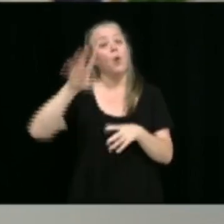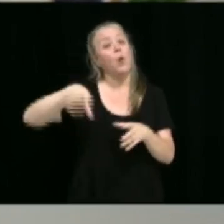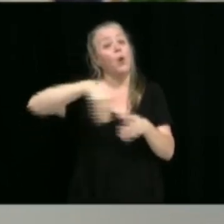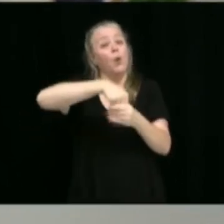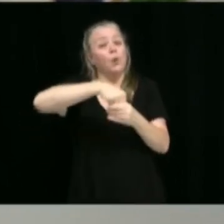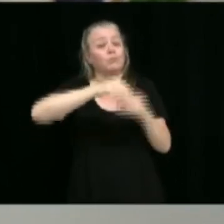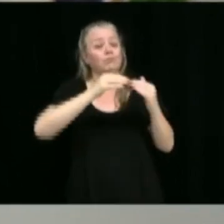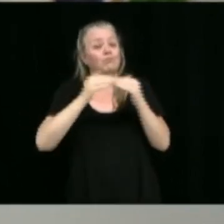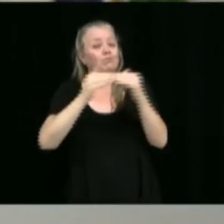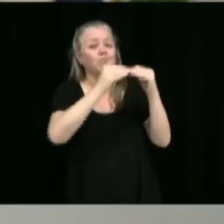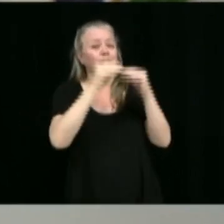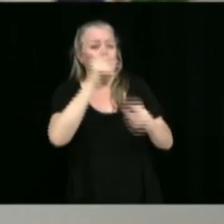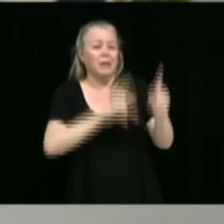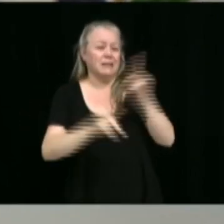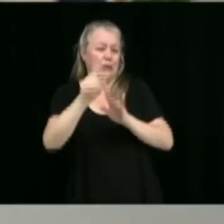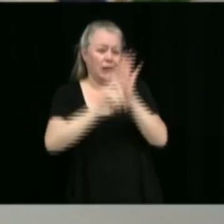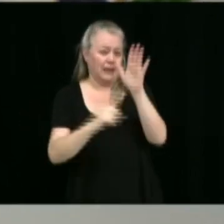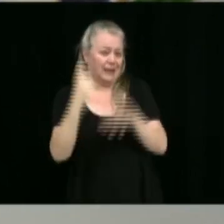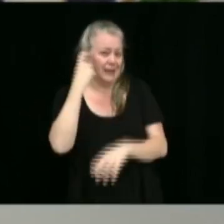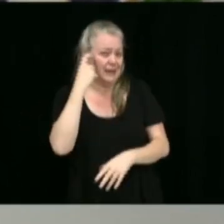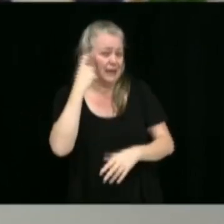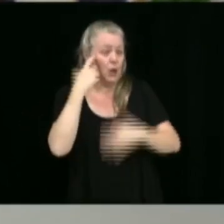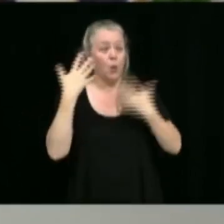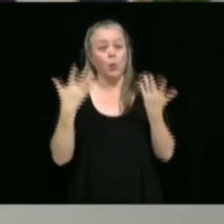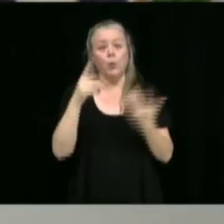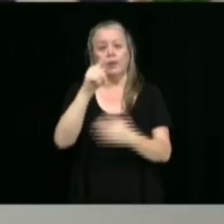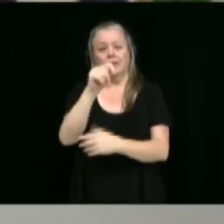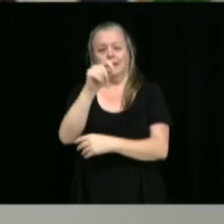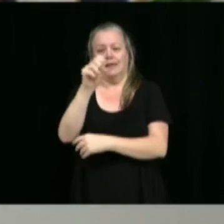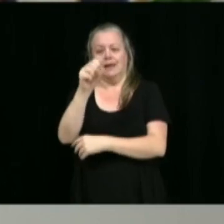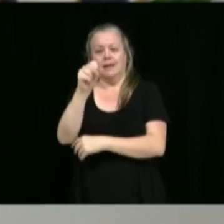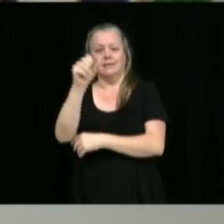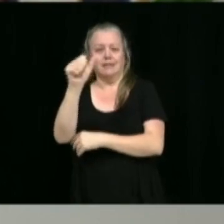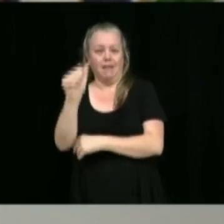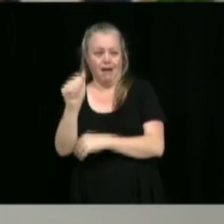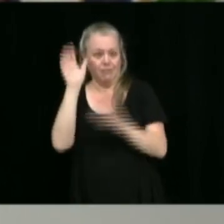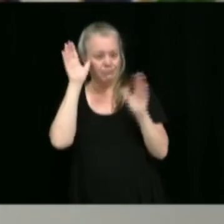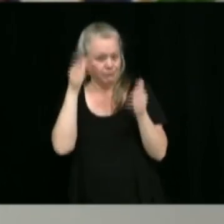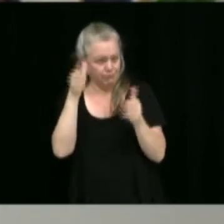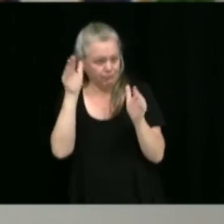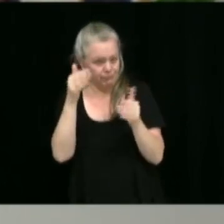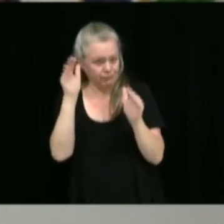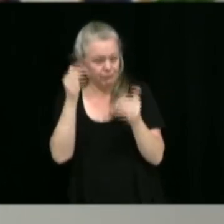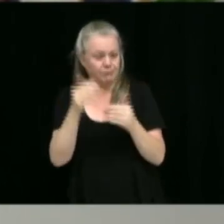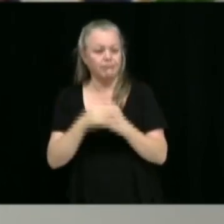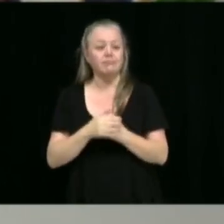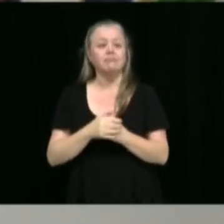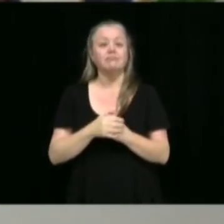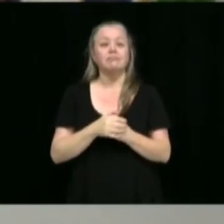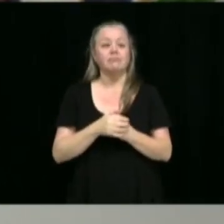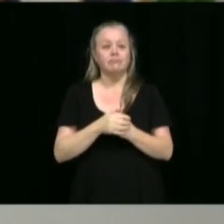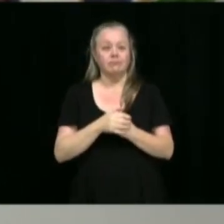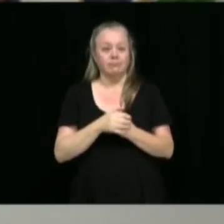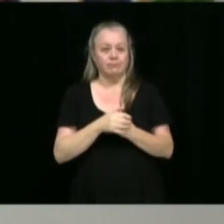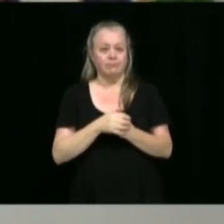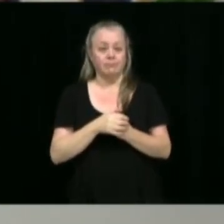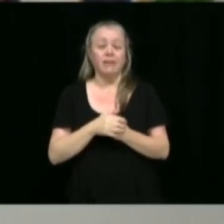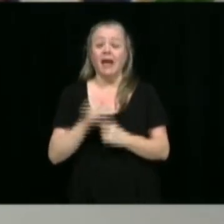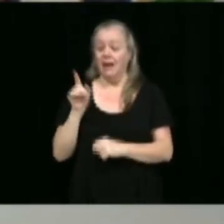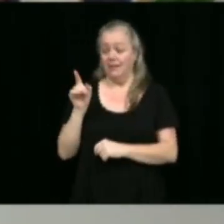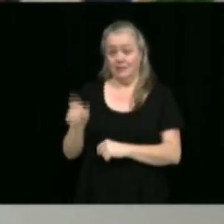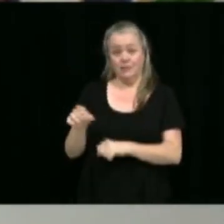déficience intellectuelle et ou un trouble du spectre de l'autisme. Cette organisation a démontré un engagement